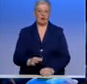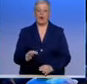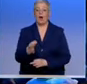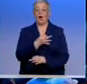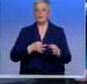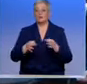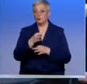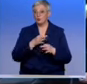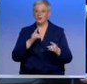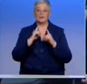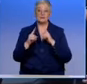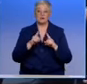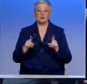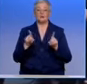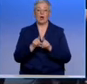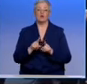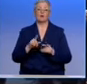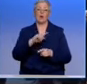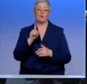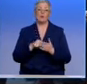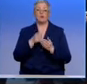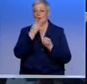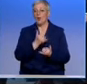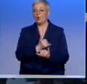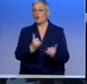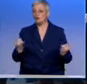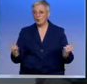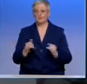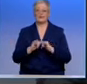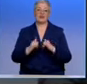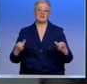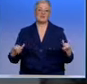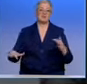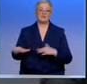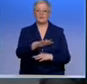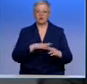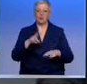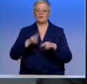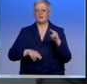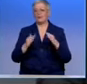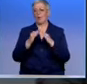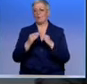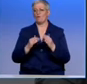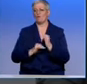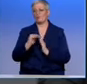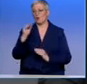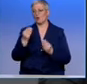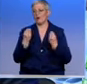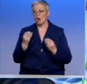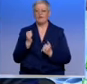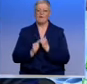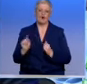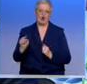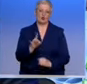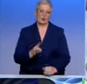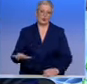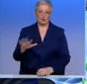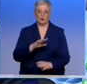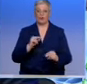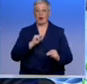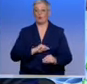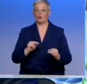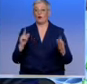Обсудили на заседании также вопросы благоустройства и развития территорий, строительства домов высокого качества в каждом регионе. Работа форума продлится